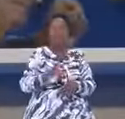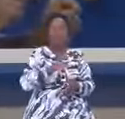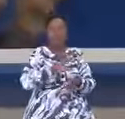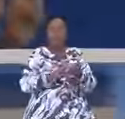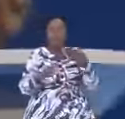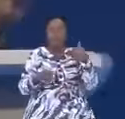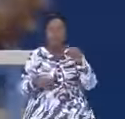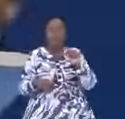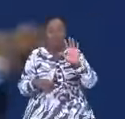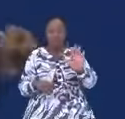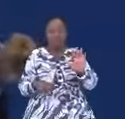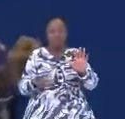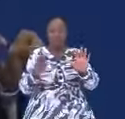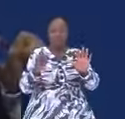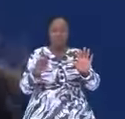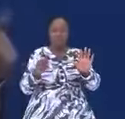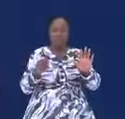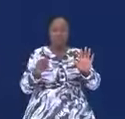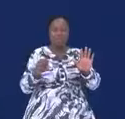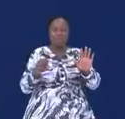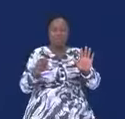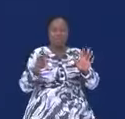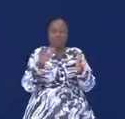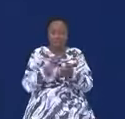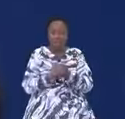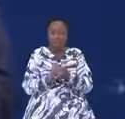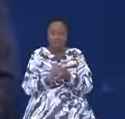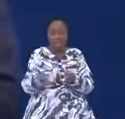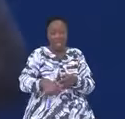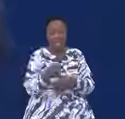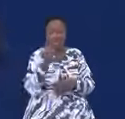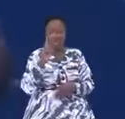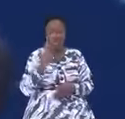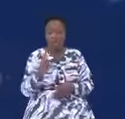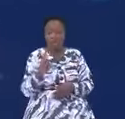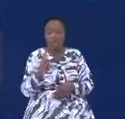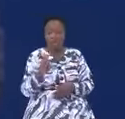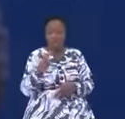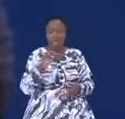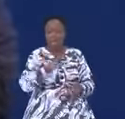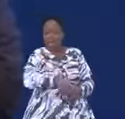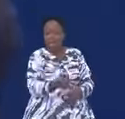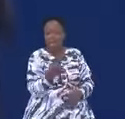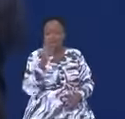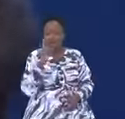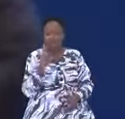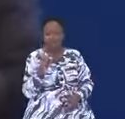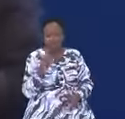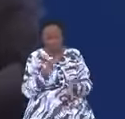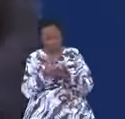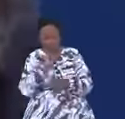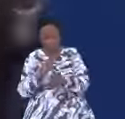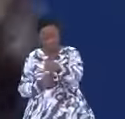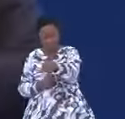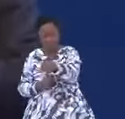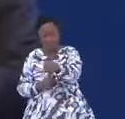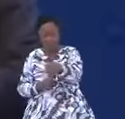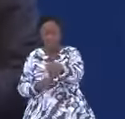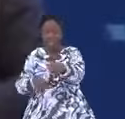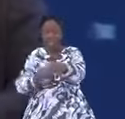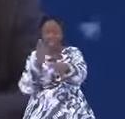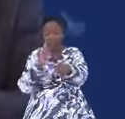afin que quiconque à quiconque ça c'est toi qui compte j'ai dit ça c'est toi